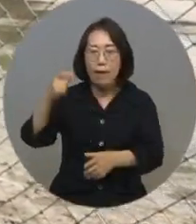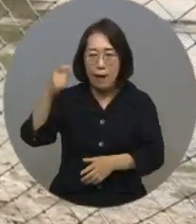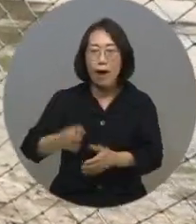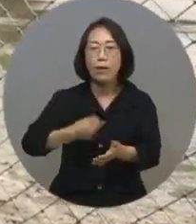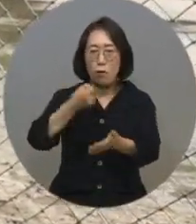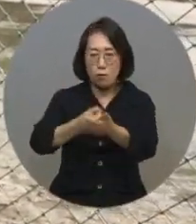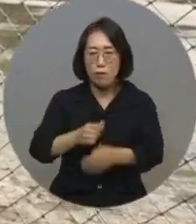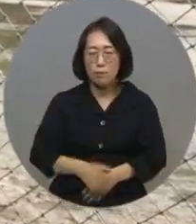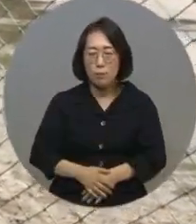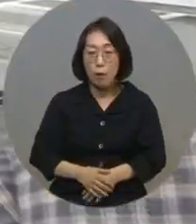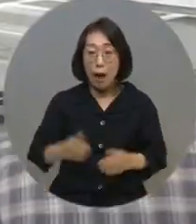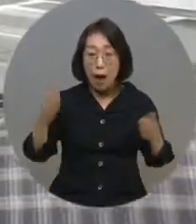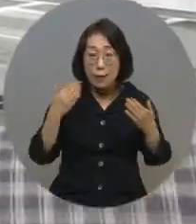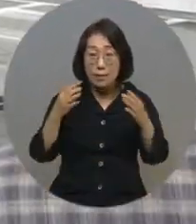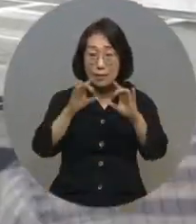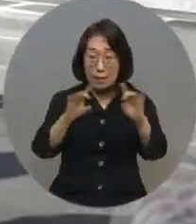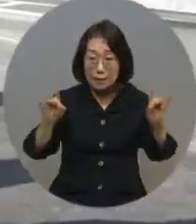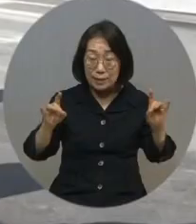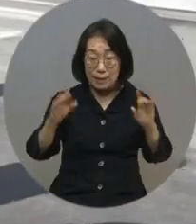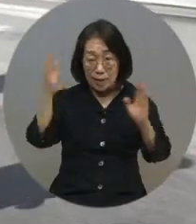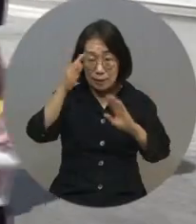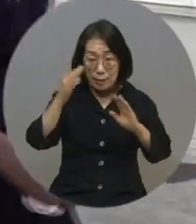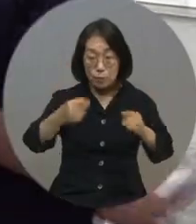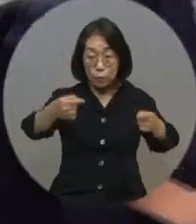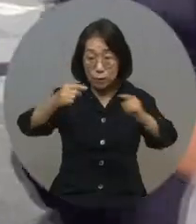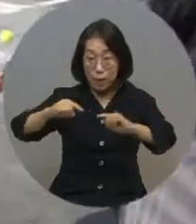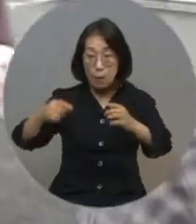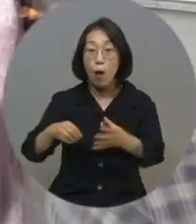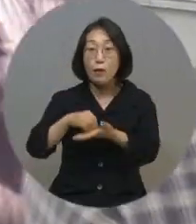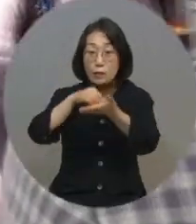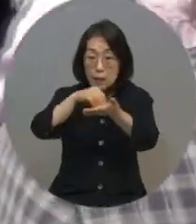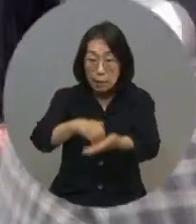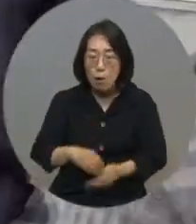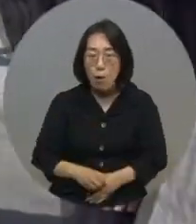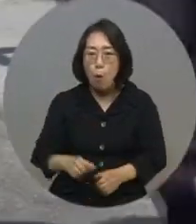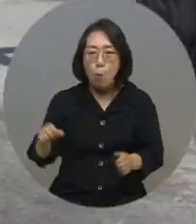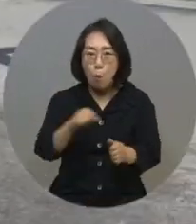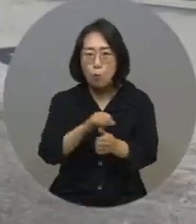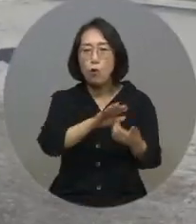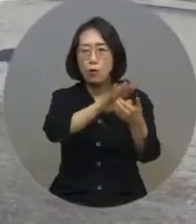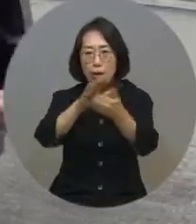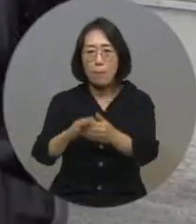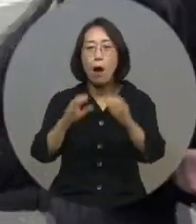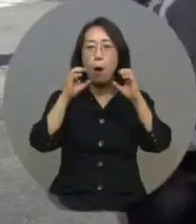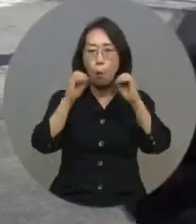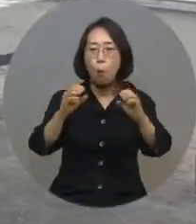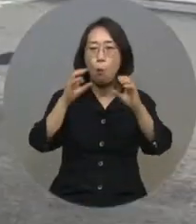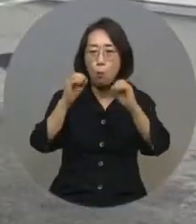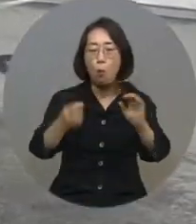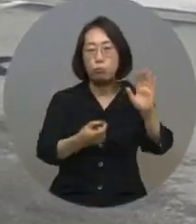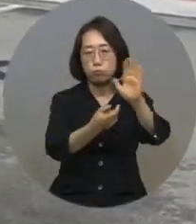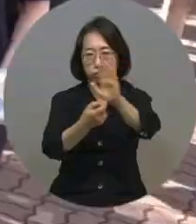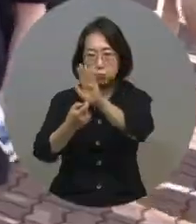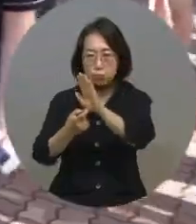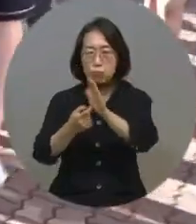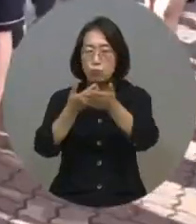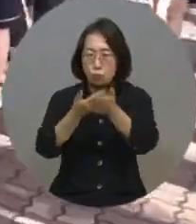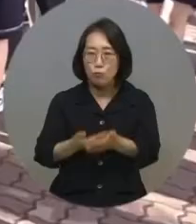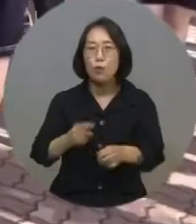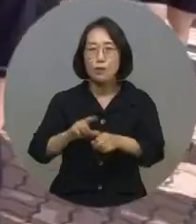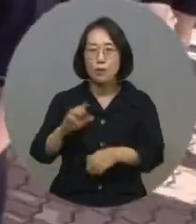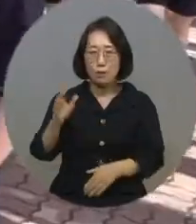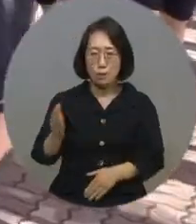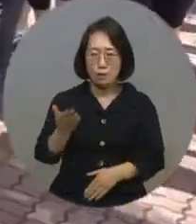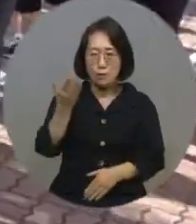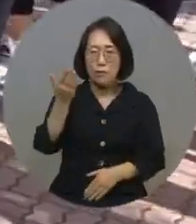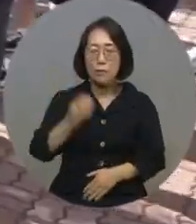또한 학교교직원과 학생자치회 학생들도 참여해 학교폭력 예방을 함께 홍보하며 의미 있는 시간을